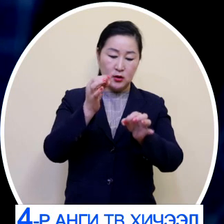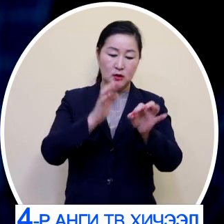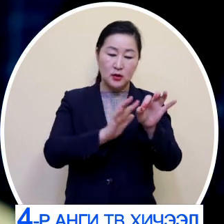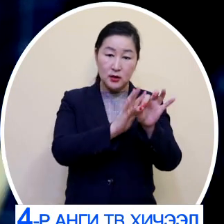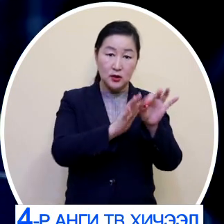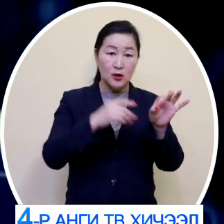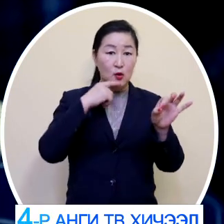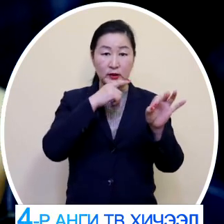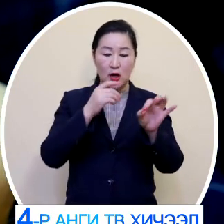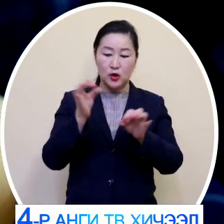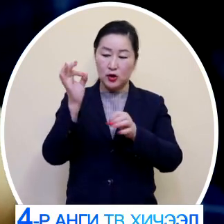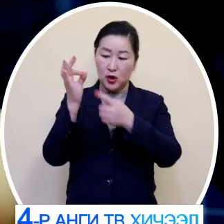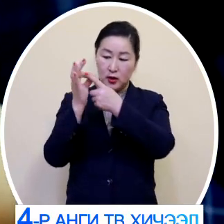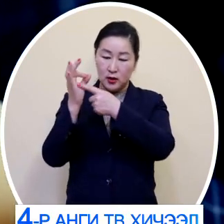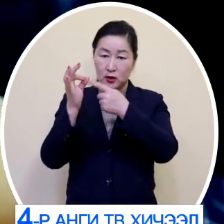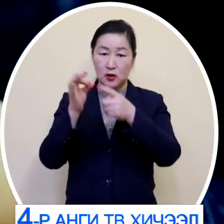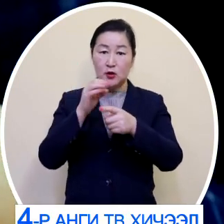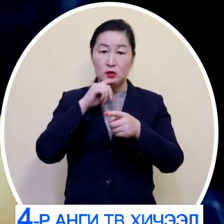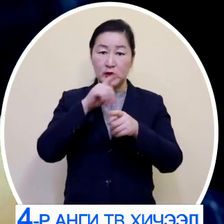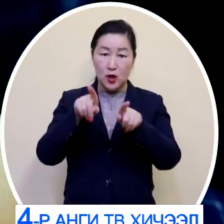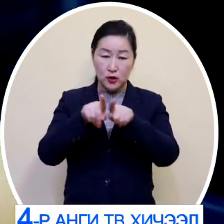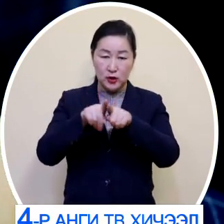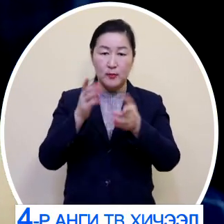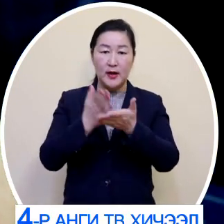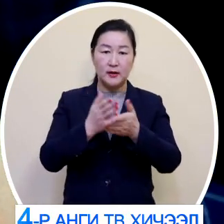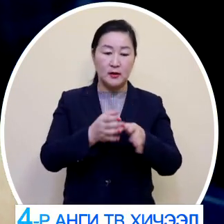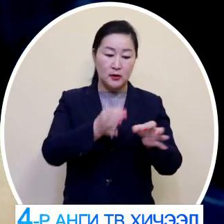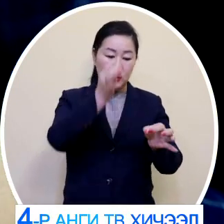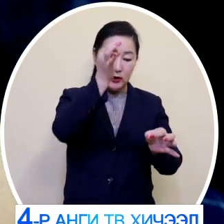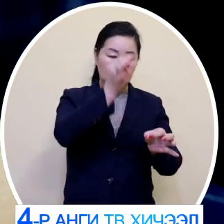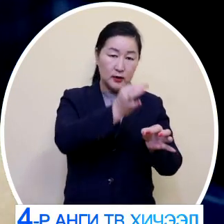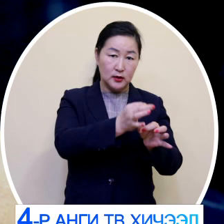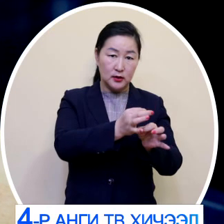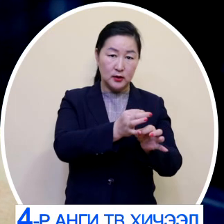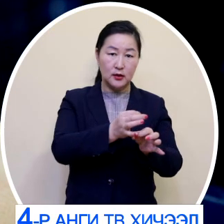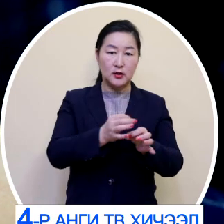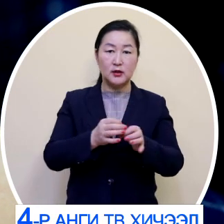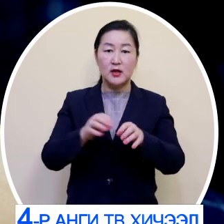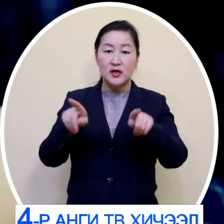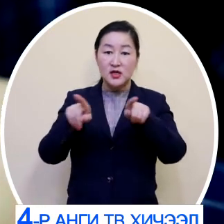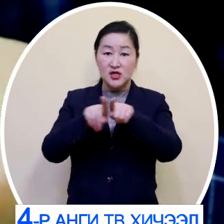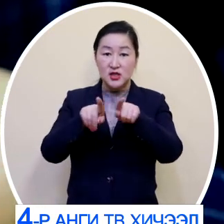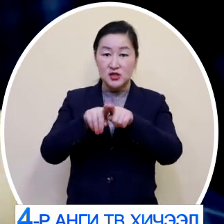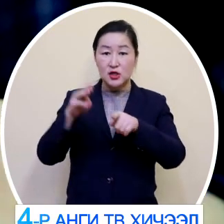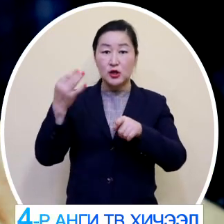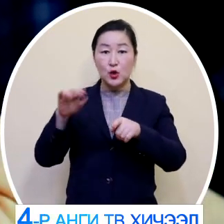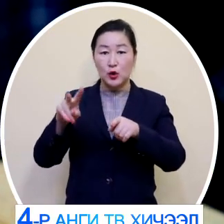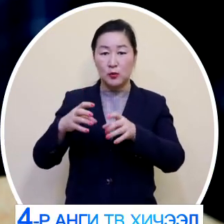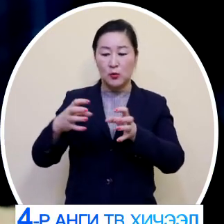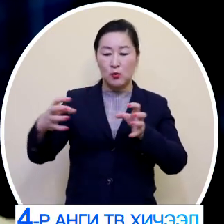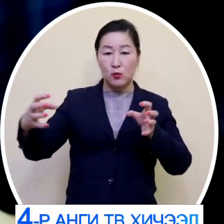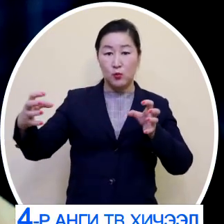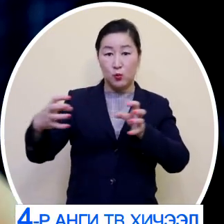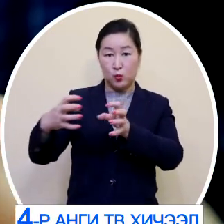Хоёр дахь соронзны маань улаан туйл маань дээш харсан. Тэгэхээр ижил туйлууд маань түлхэлсэн байж магадгүй. За, тэгвэл багш нь